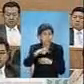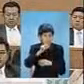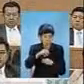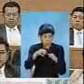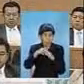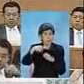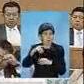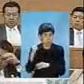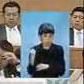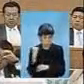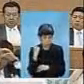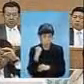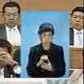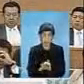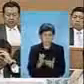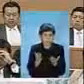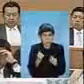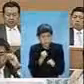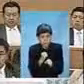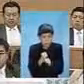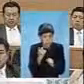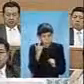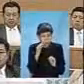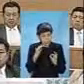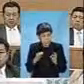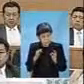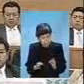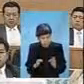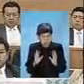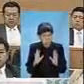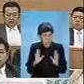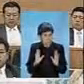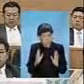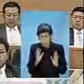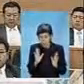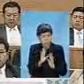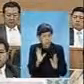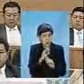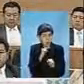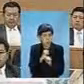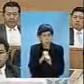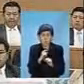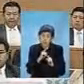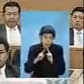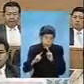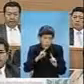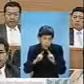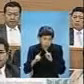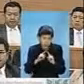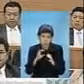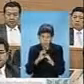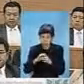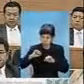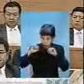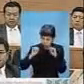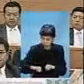พลังประชาชนไม่กล้าแม้แต่จะตัดสินใจเดินหน้าทุกประเด็นที่จะต้องไปติดต่อสัมพันธ์ทำความ